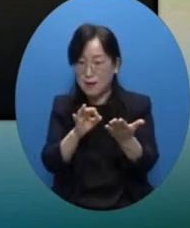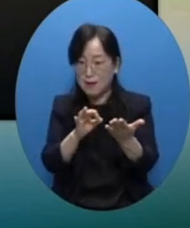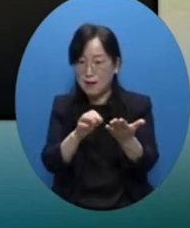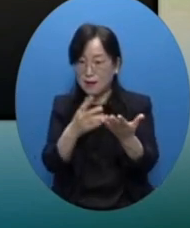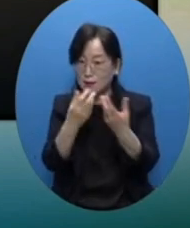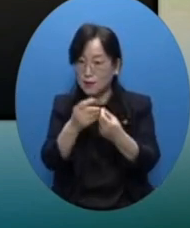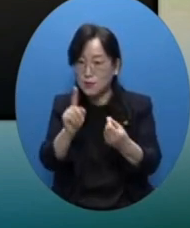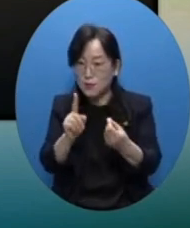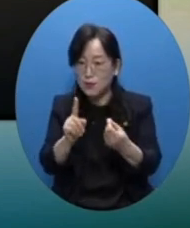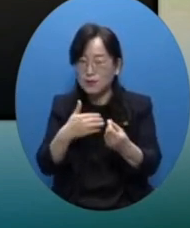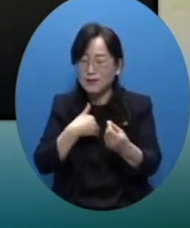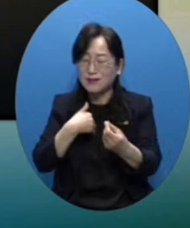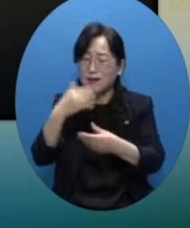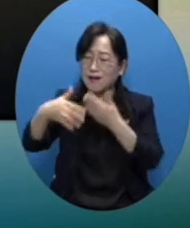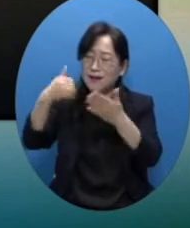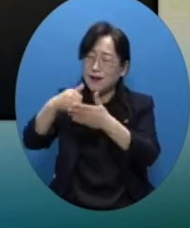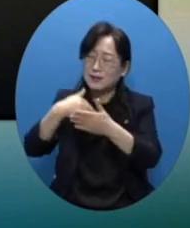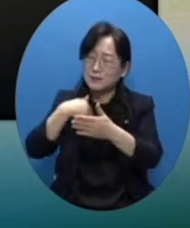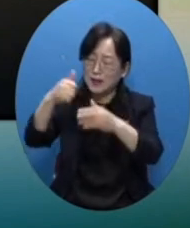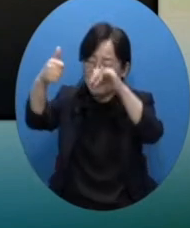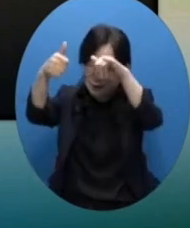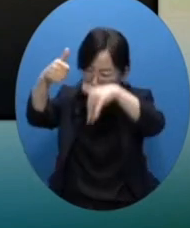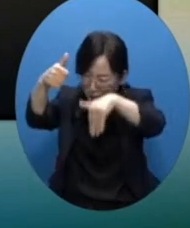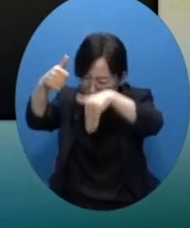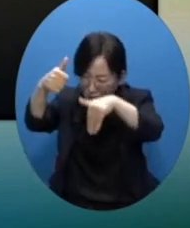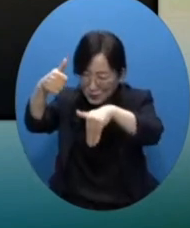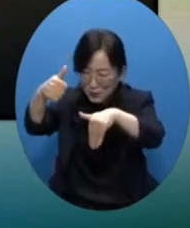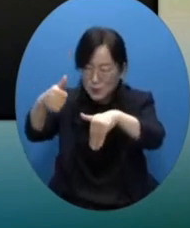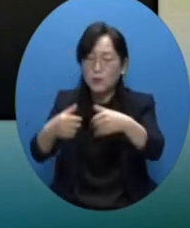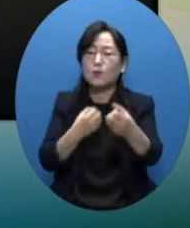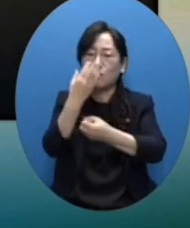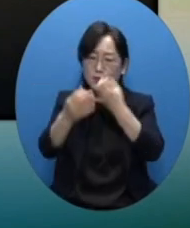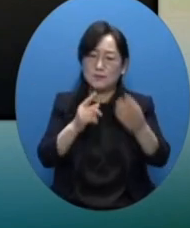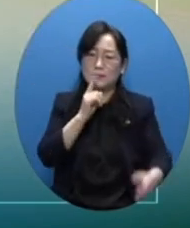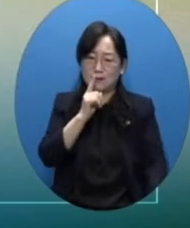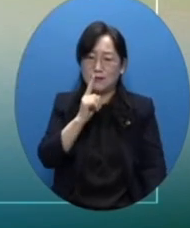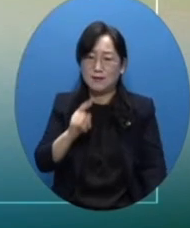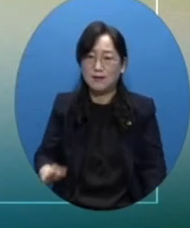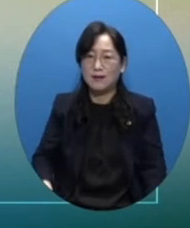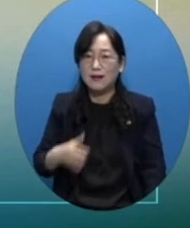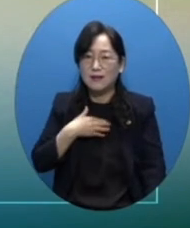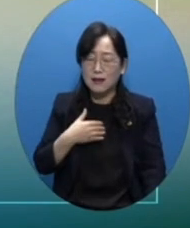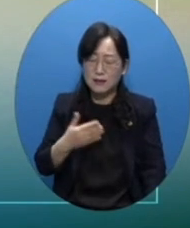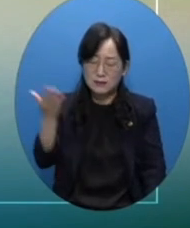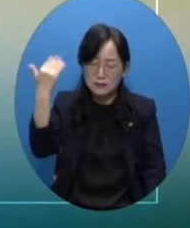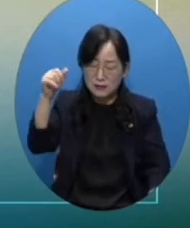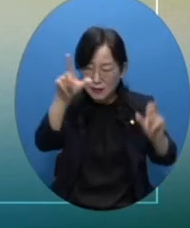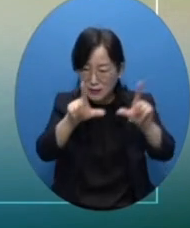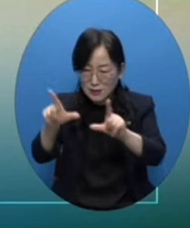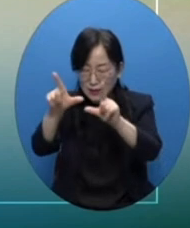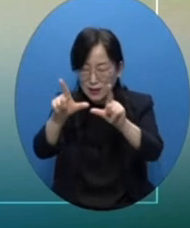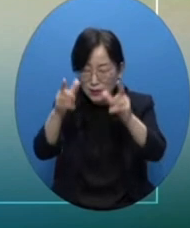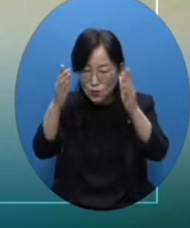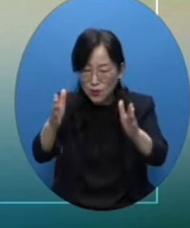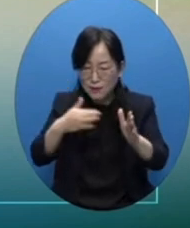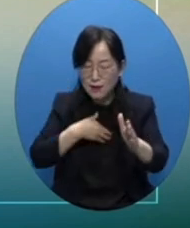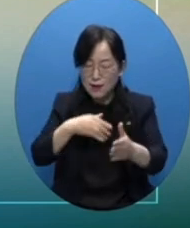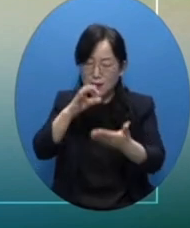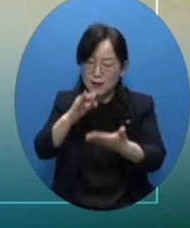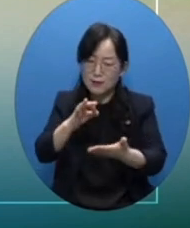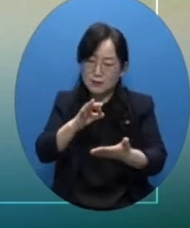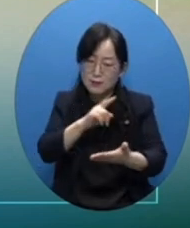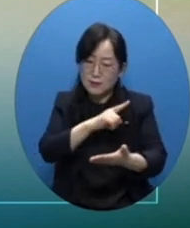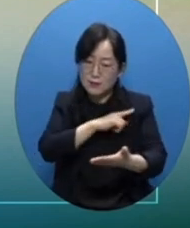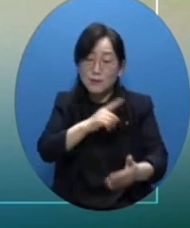하나님의 사람 하인 처럼 중 성녀 사겠다 고 고백하면서 이와 같은 고백을 했습니다 지나온 인생에서 가장 가치 있는 일은